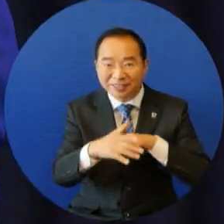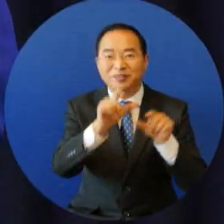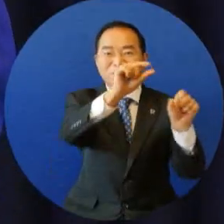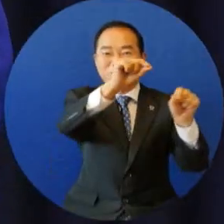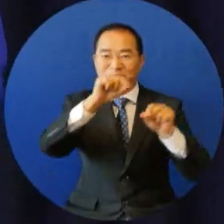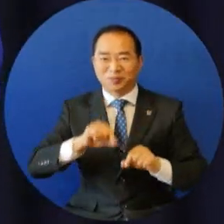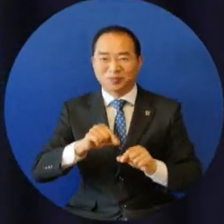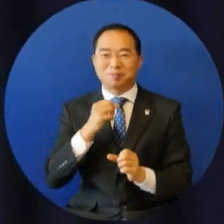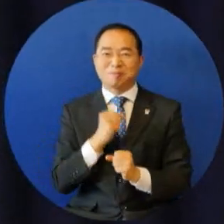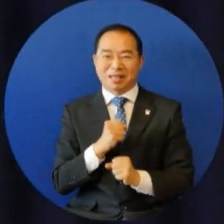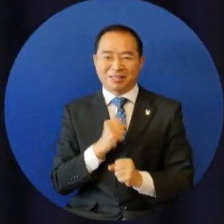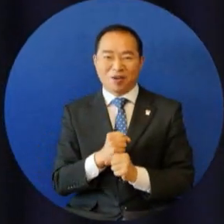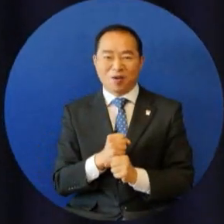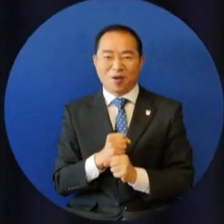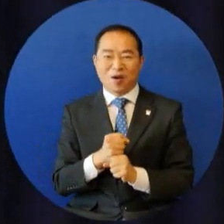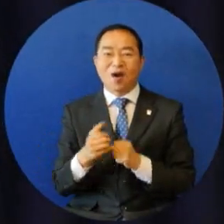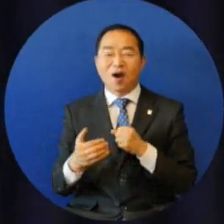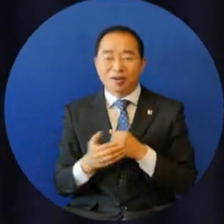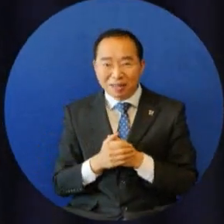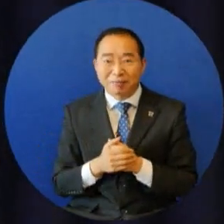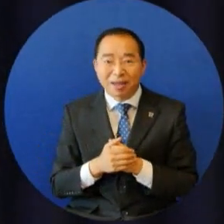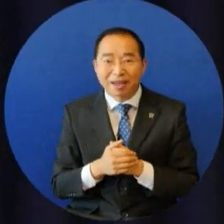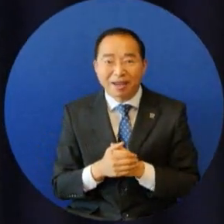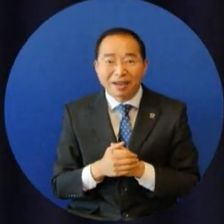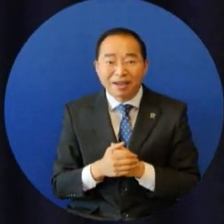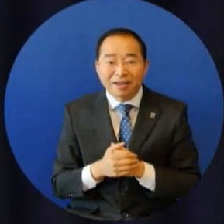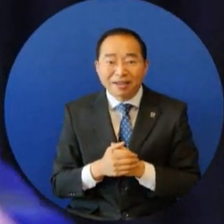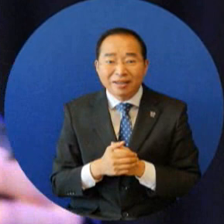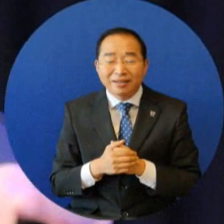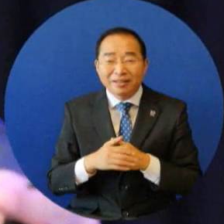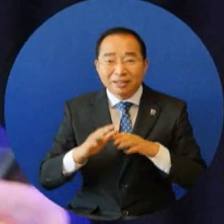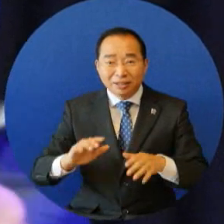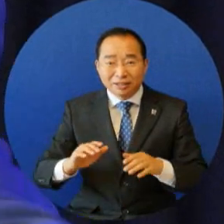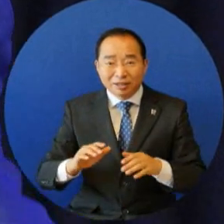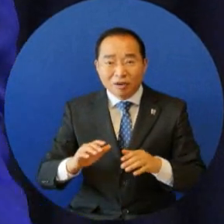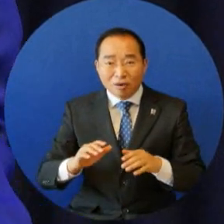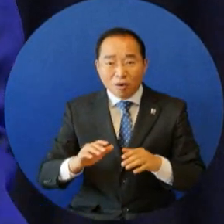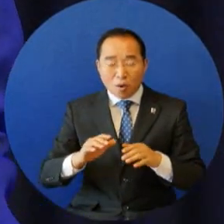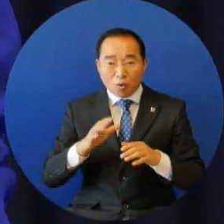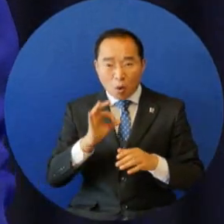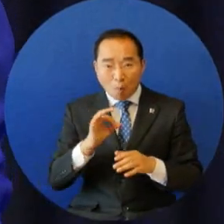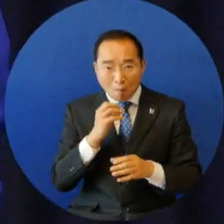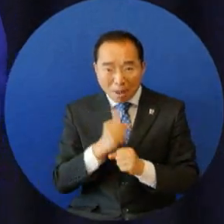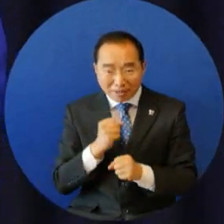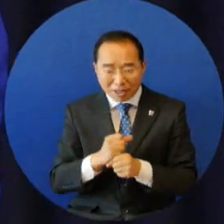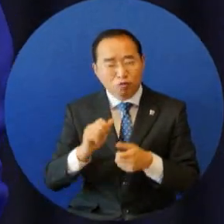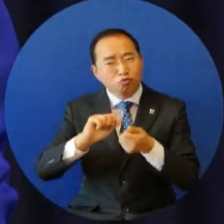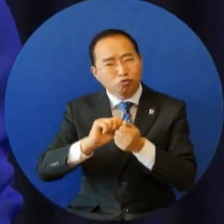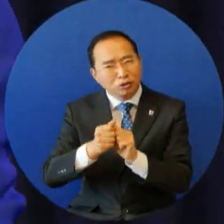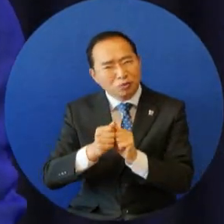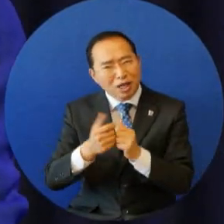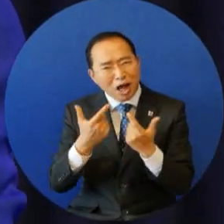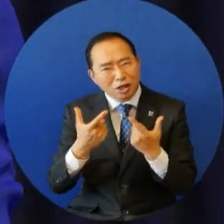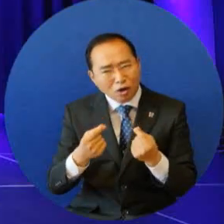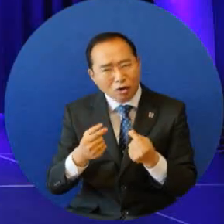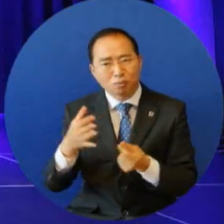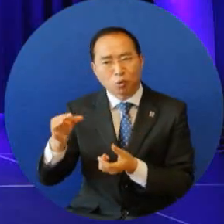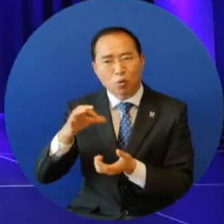그래서 중앙은행을 만들면서 그걸 주식회사 형태로 민간 자본을 통해서 자본을